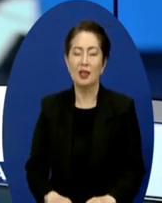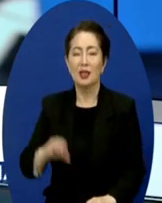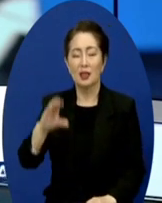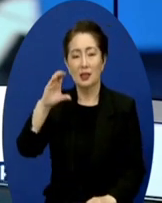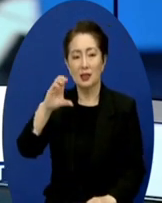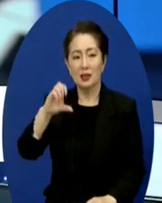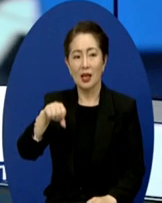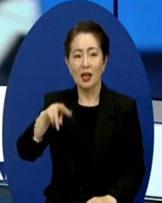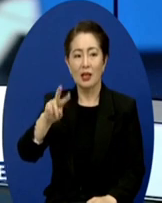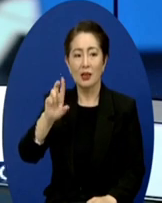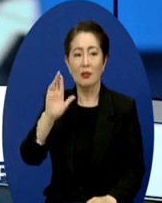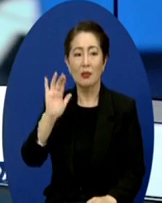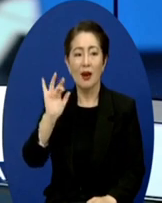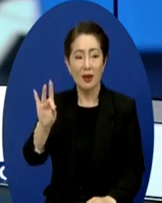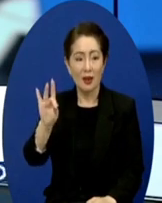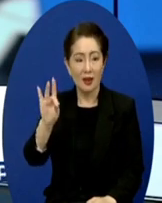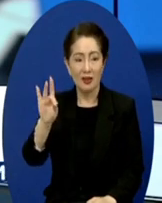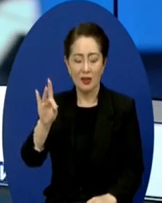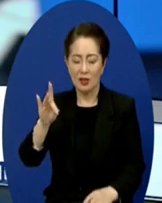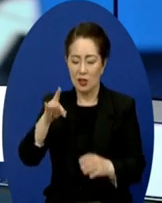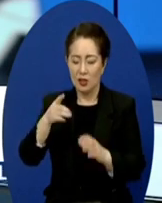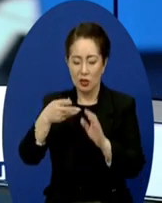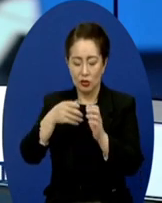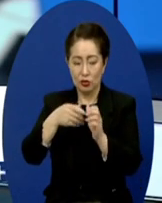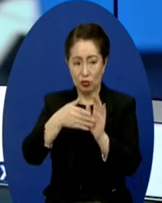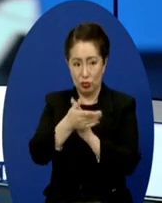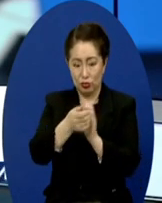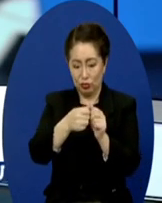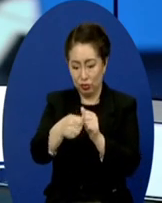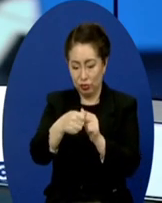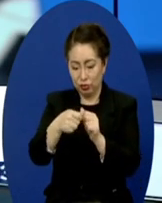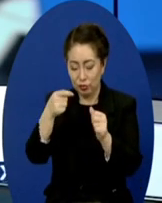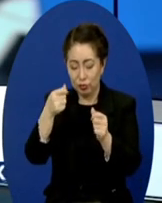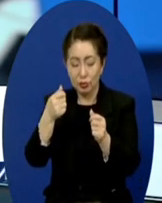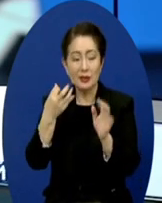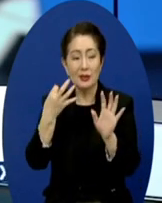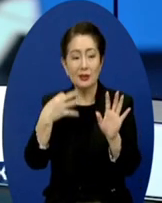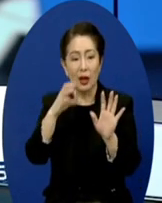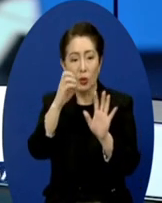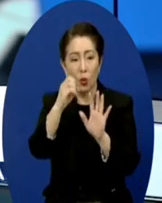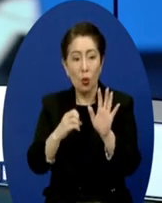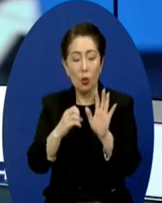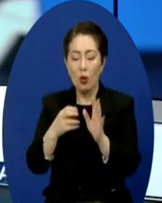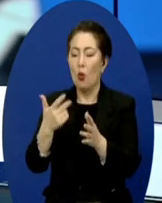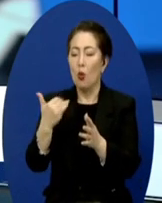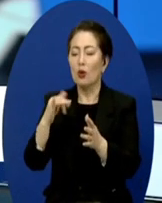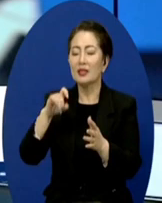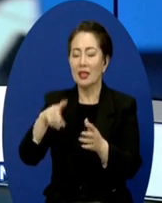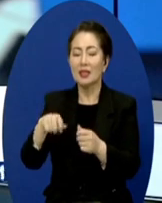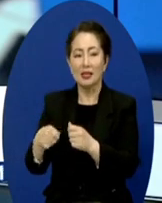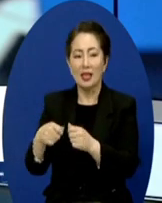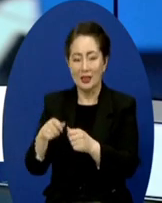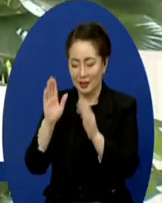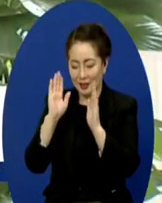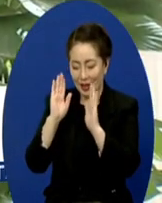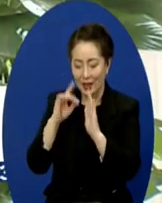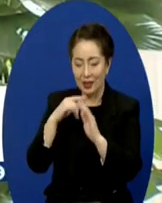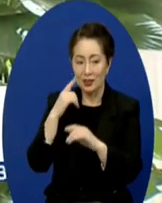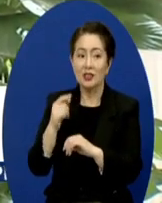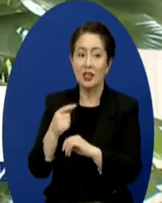салбарын төсвийн зардлын 80 гаруй хувийг урсгал зардал эзэлж байгаа учраас энэ чиглэлд бас анхаарна гэдгийг онцолж